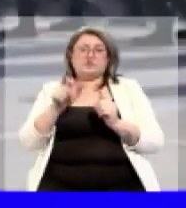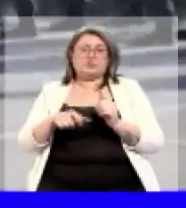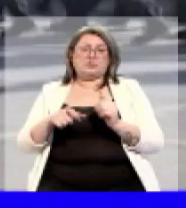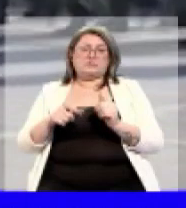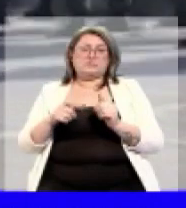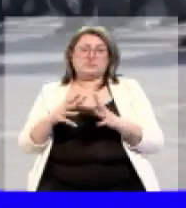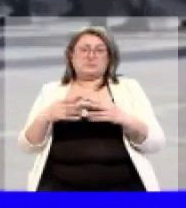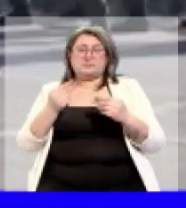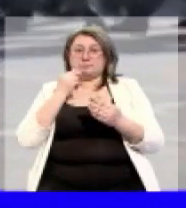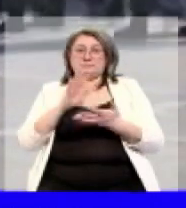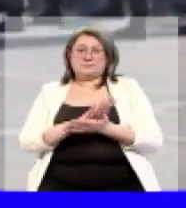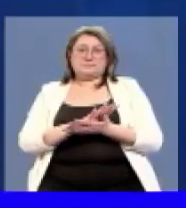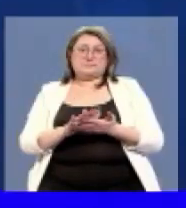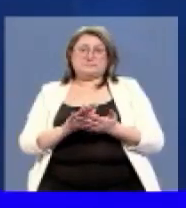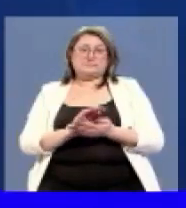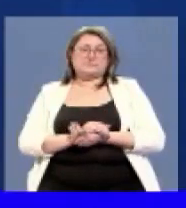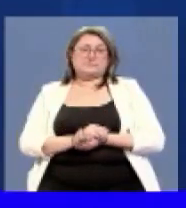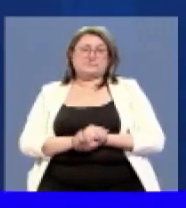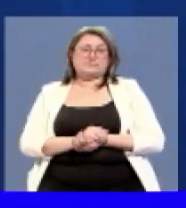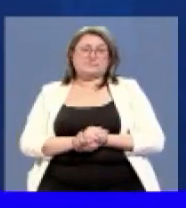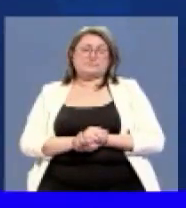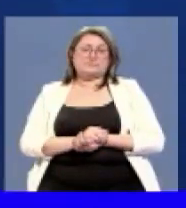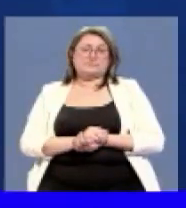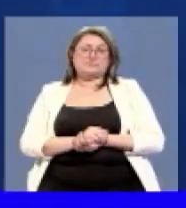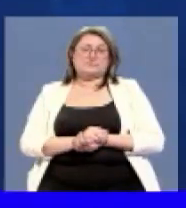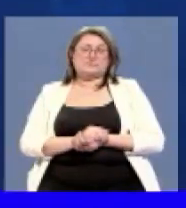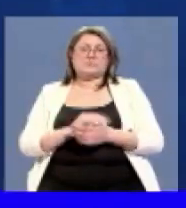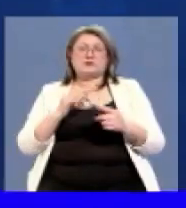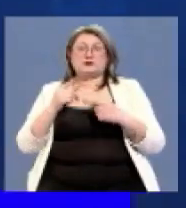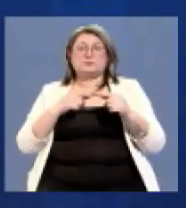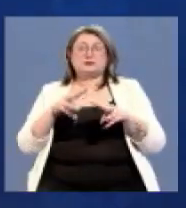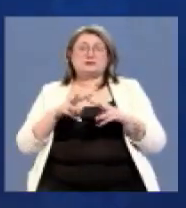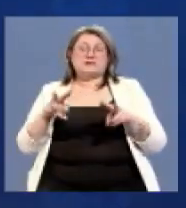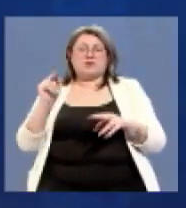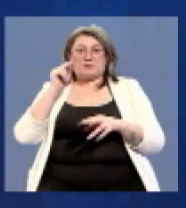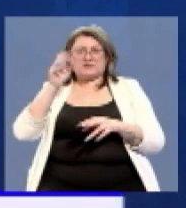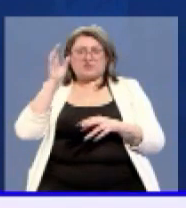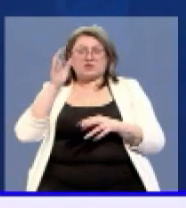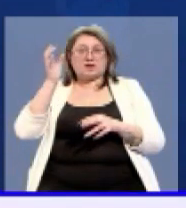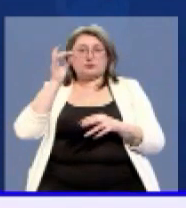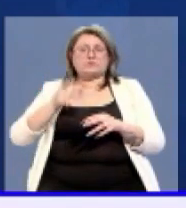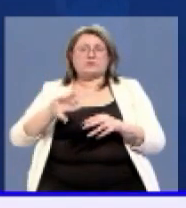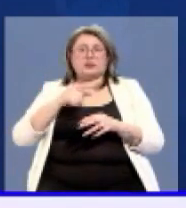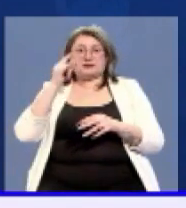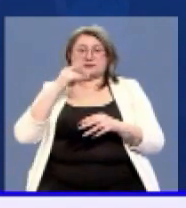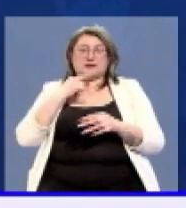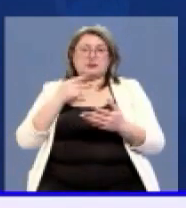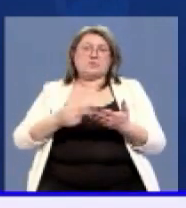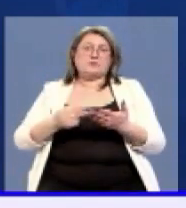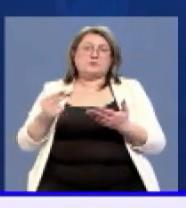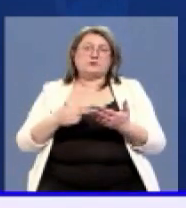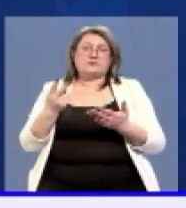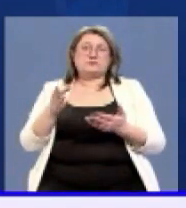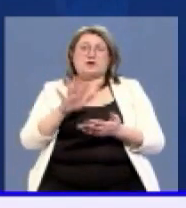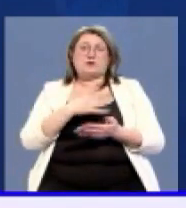қарастырылған. Қазақстан Республикасының білім және ғылым министрлігі арқылы екі жақты келісімшарт қол қойылған. Сол келісімшарт арқылы